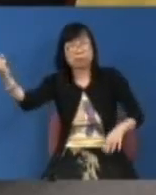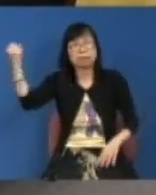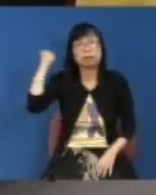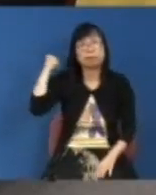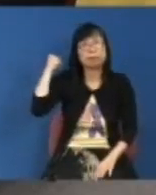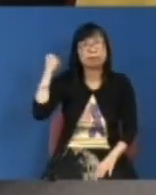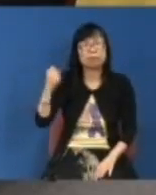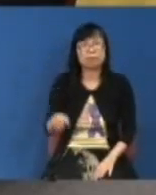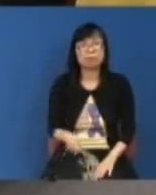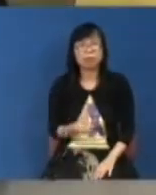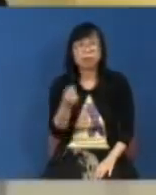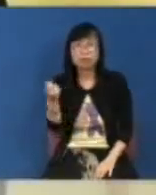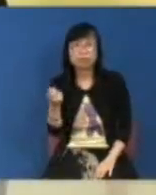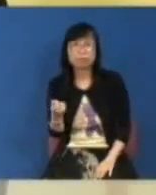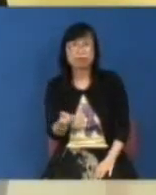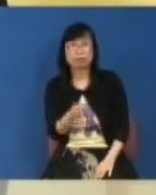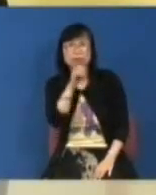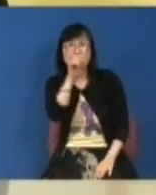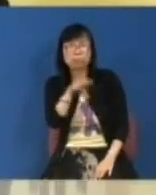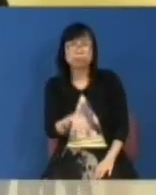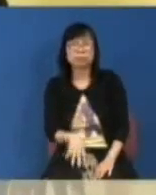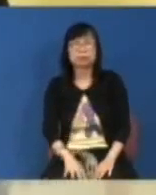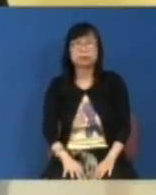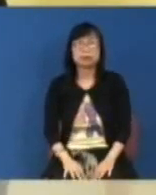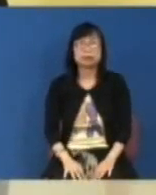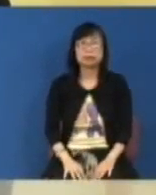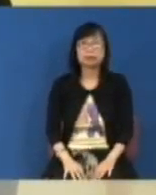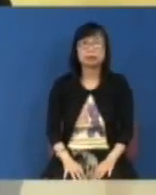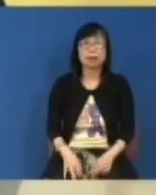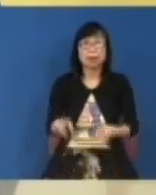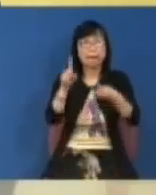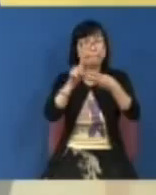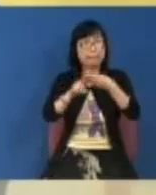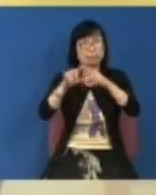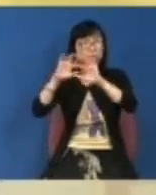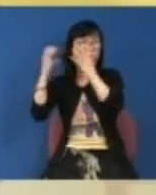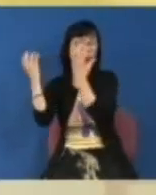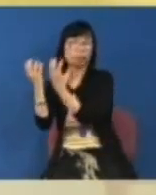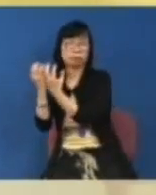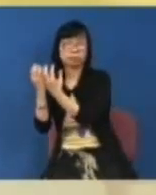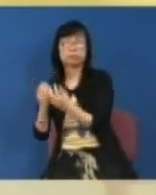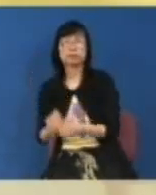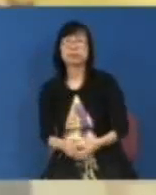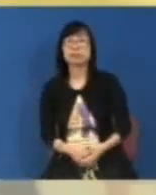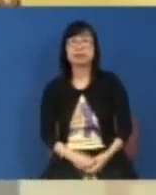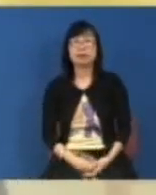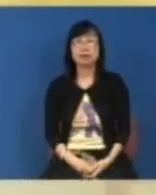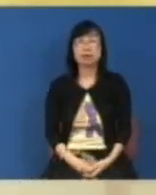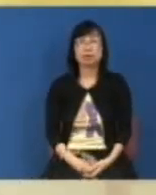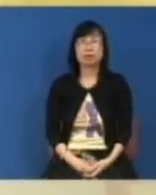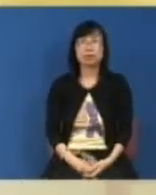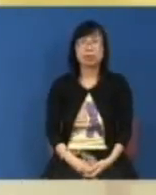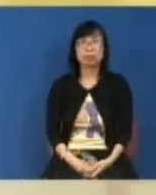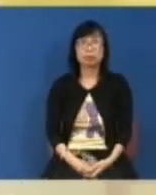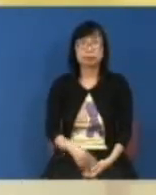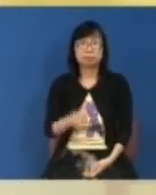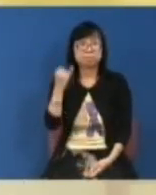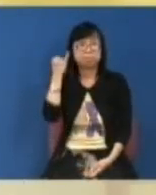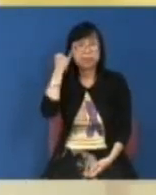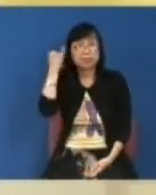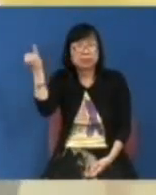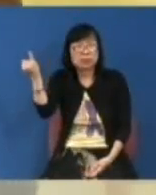不是？所以很簡單的道理，現在是不是？那這個民主黨在未搞清真相之